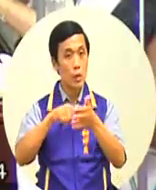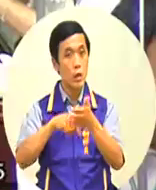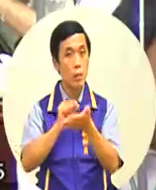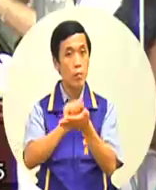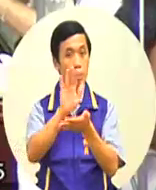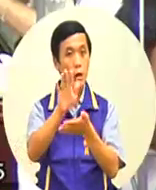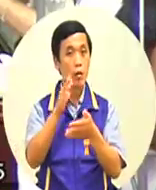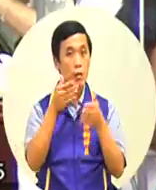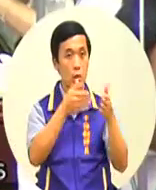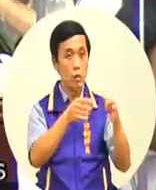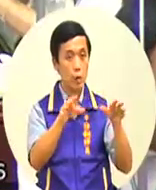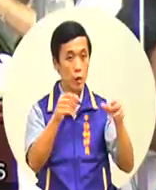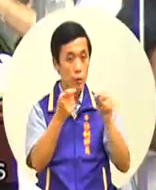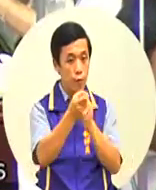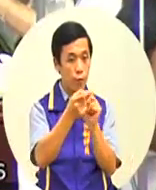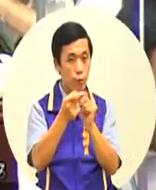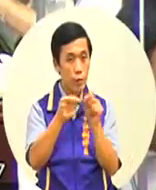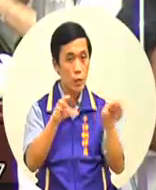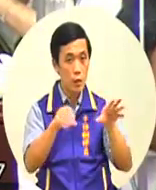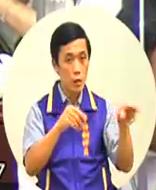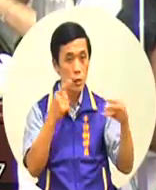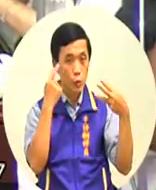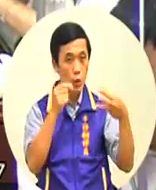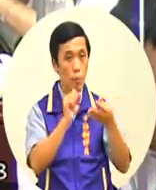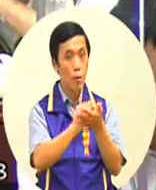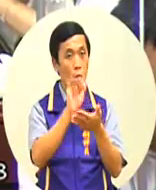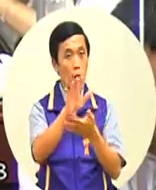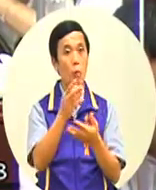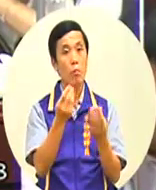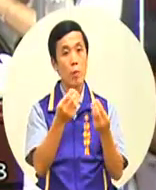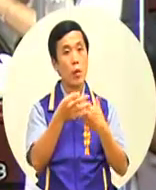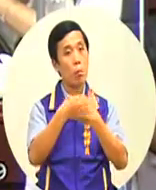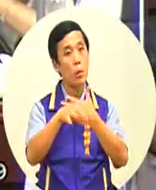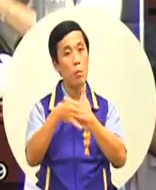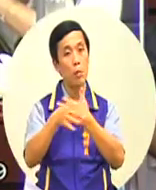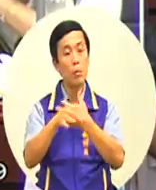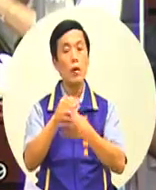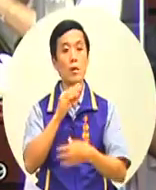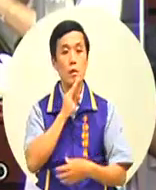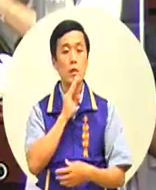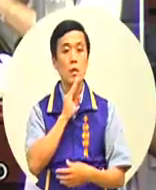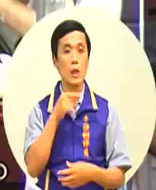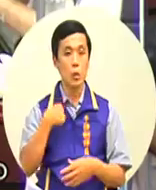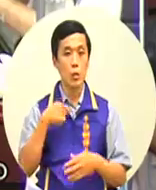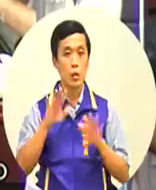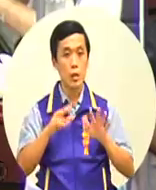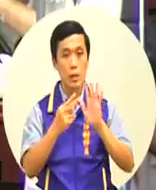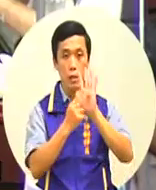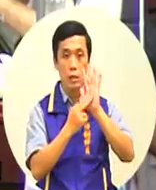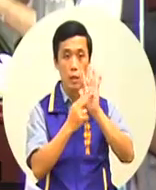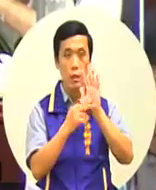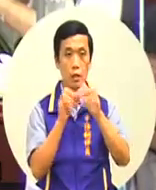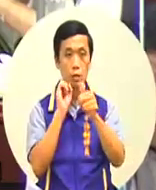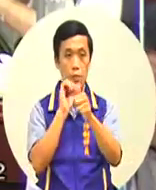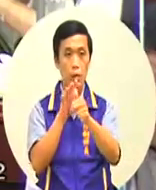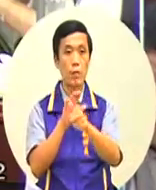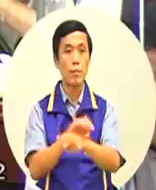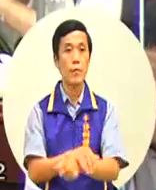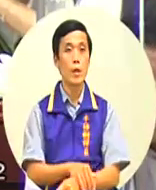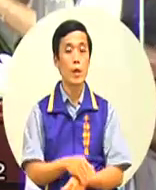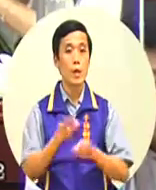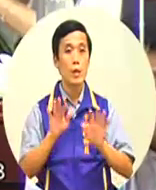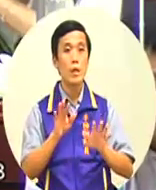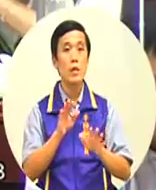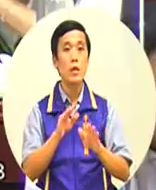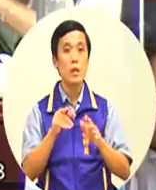周边的资源呢做一个报告。我想这个跟议员哈做个说明哈。那对是